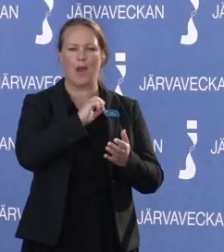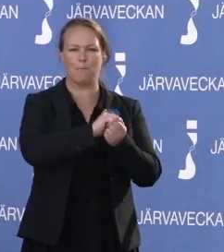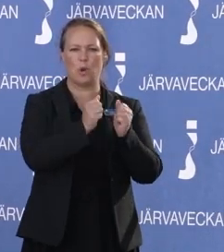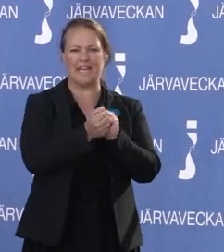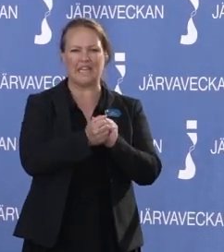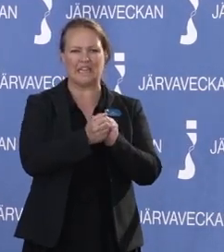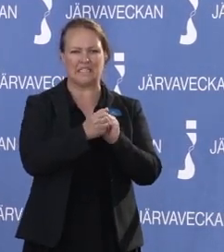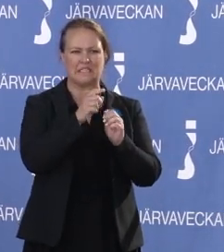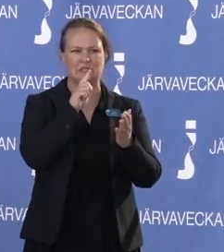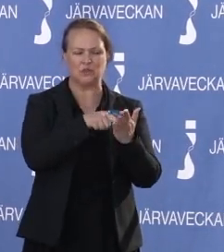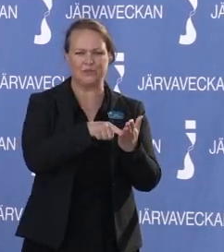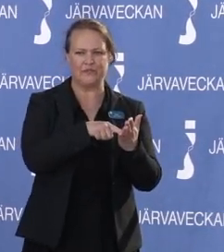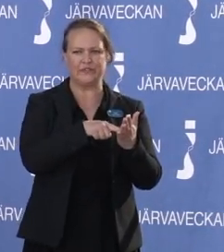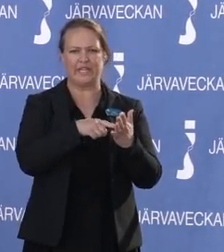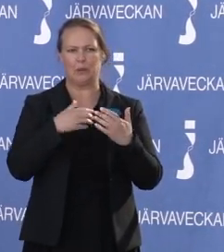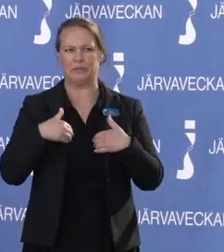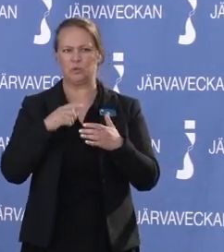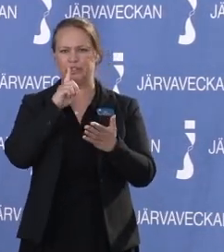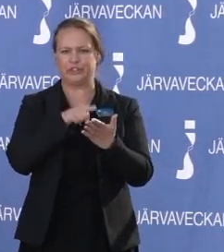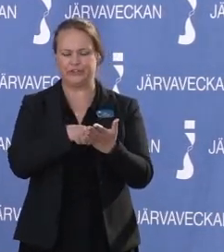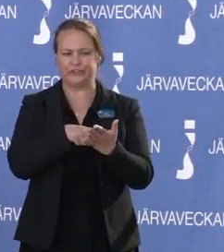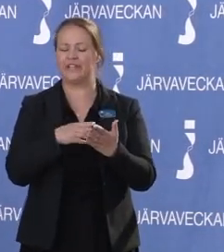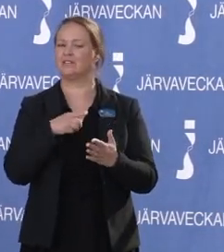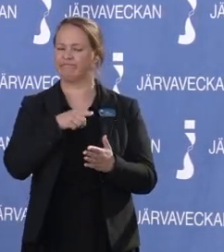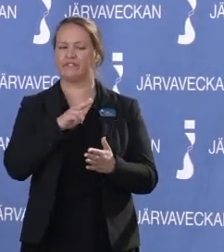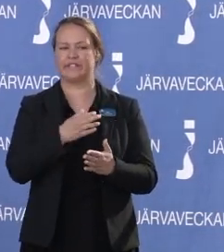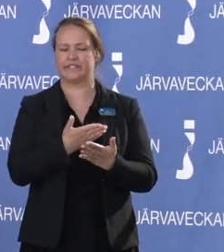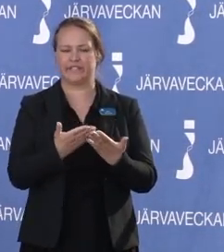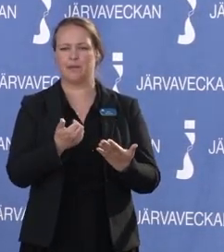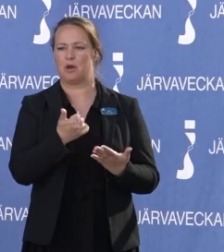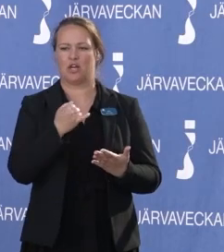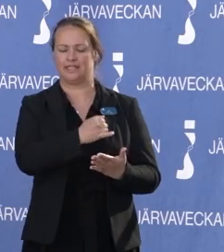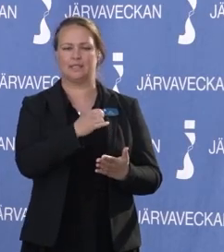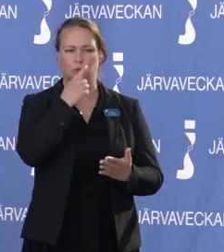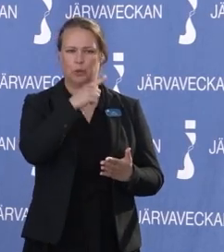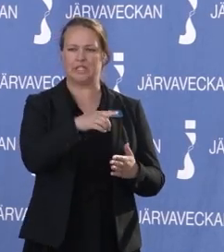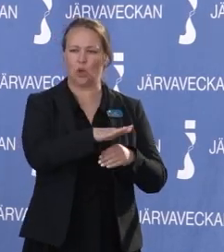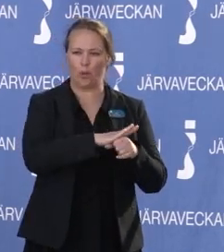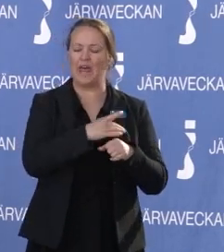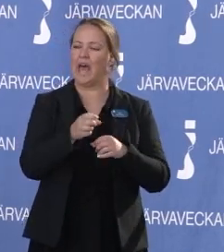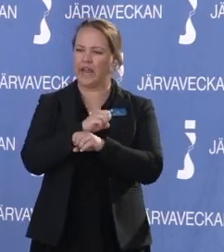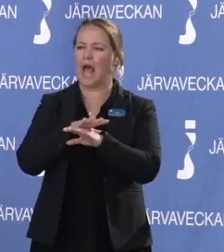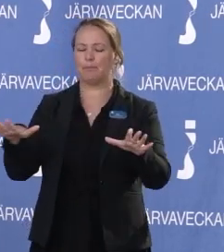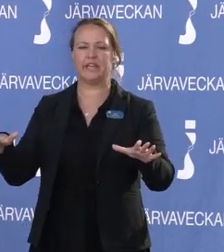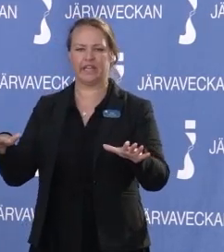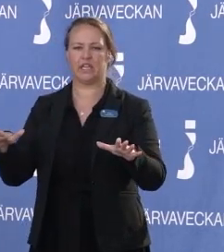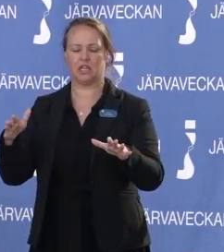personlig agenda, och det är inte bara i utsatta områden utan även i allmänheten i stort. Samtidigt så vet man de senaste